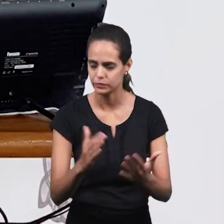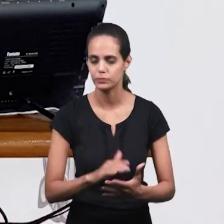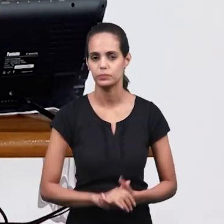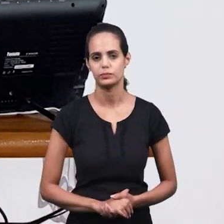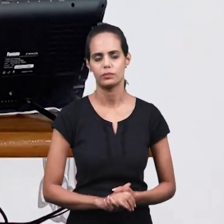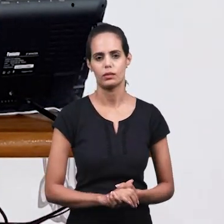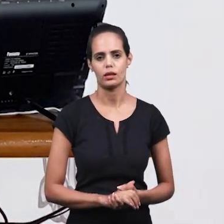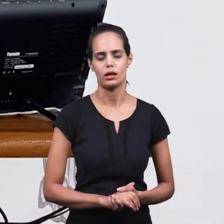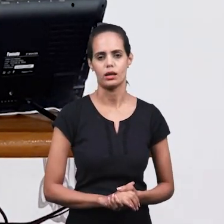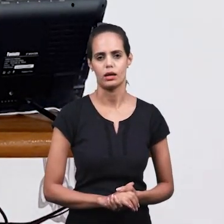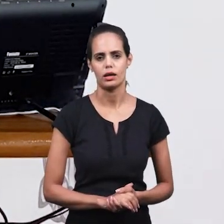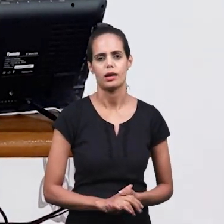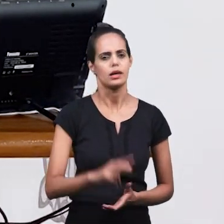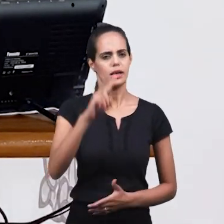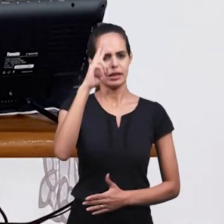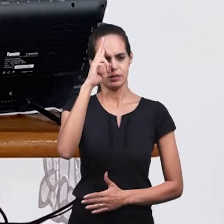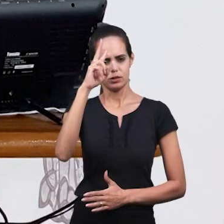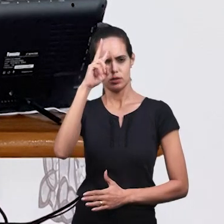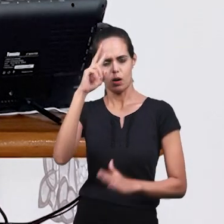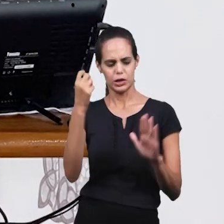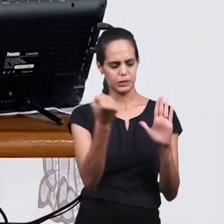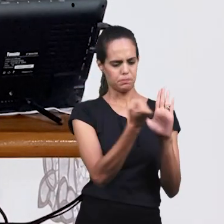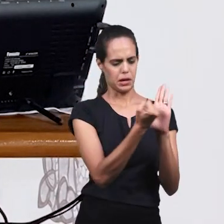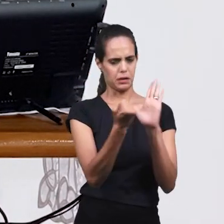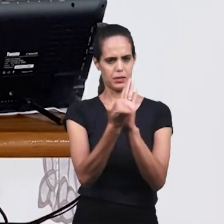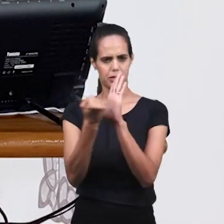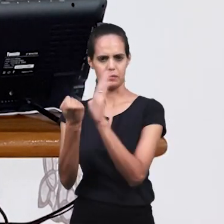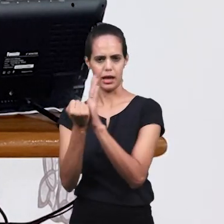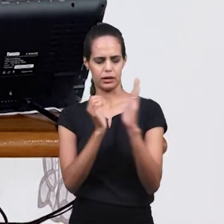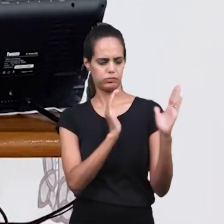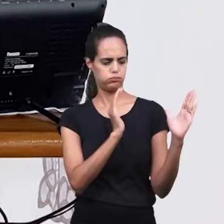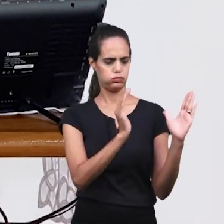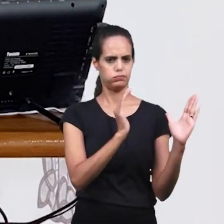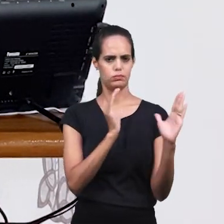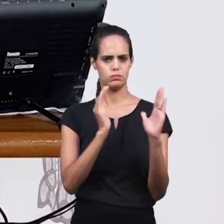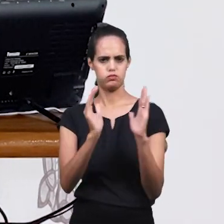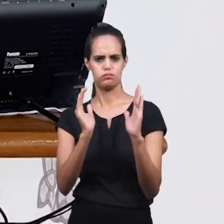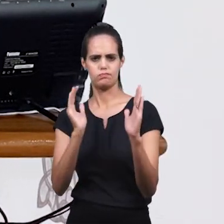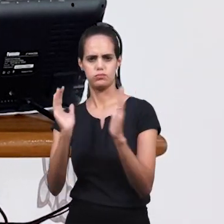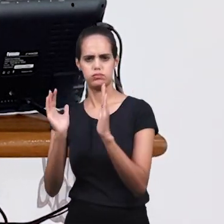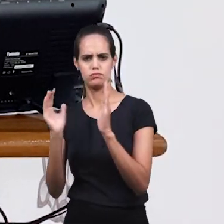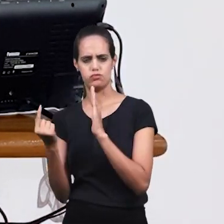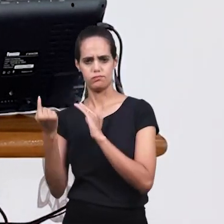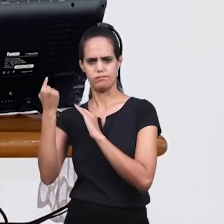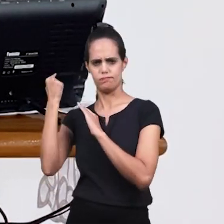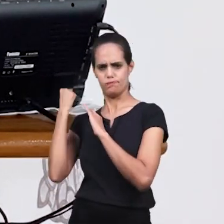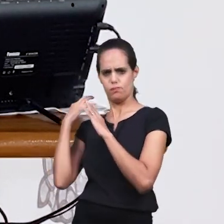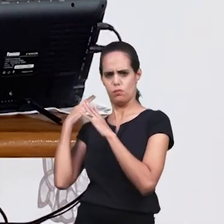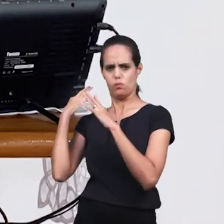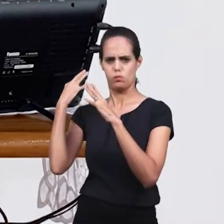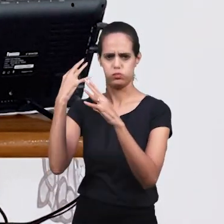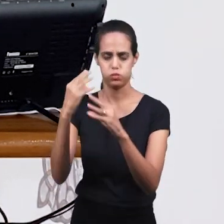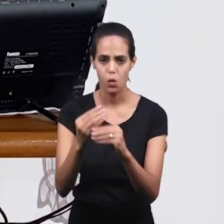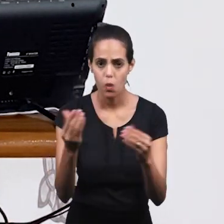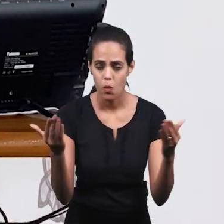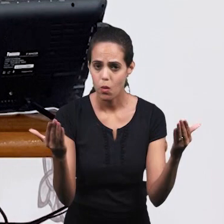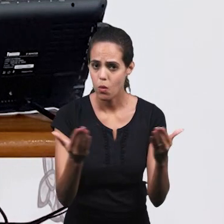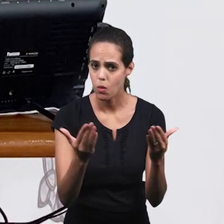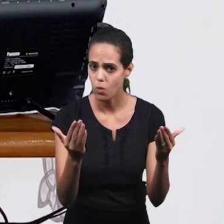quand nous avons la compréhension à la lumière du Saint-Esprit, ils nous amènent à une compréhension de la